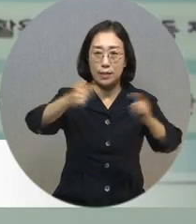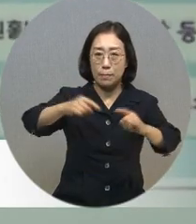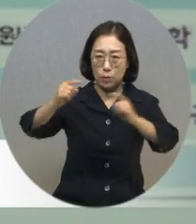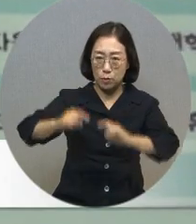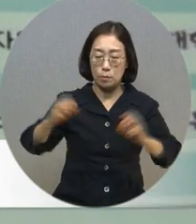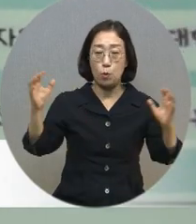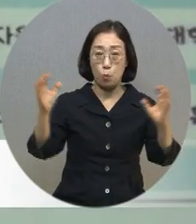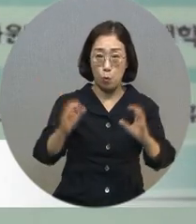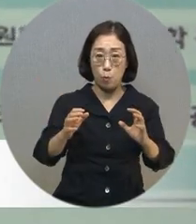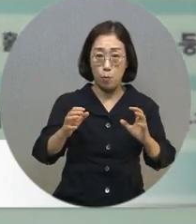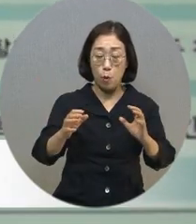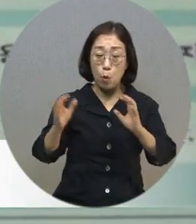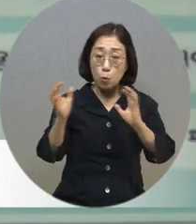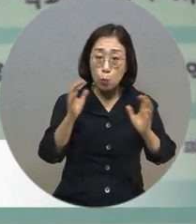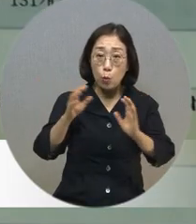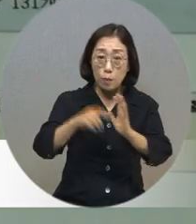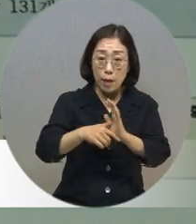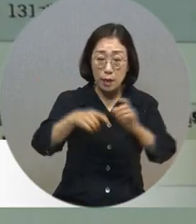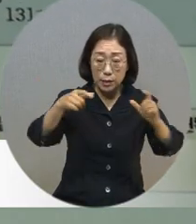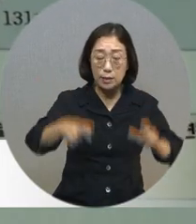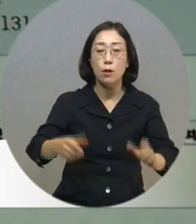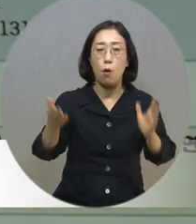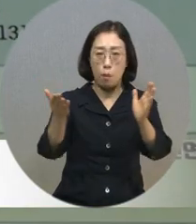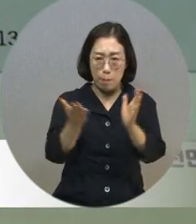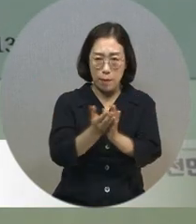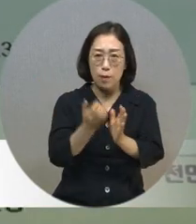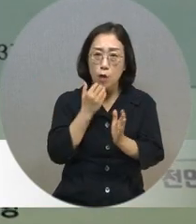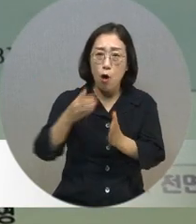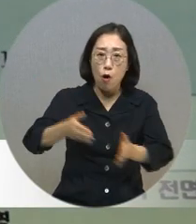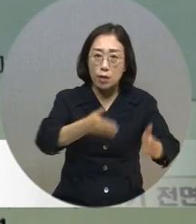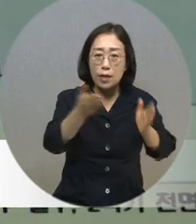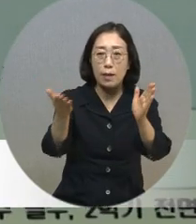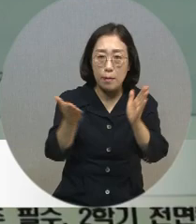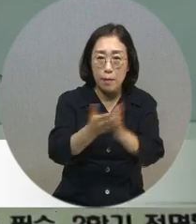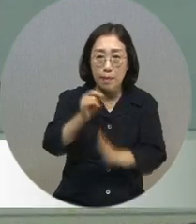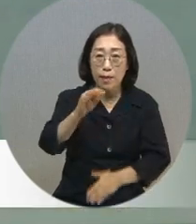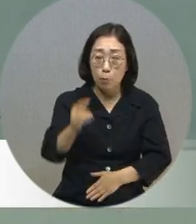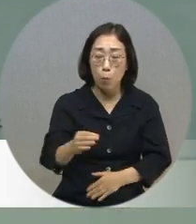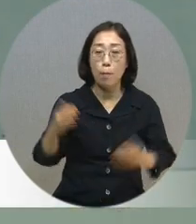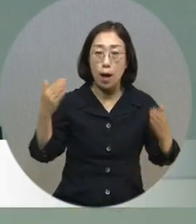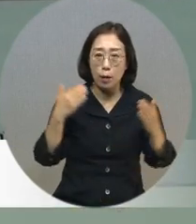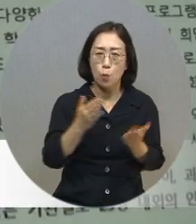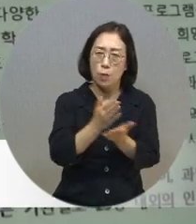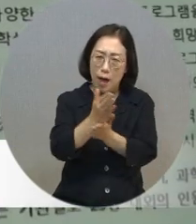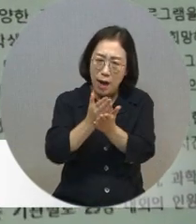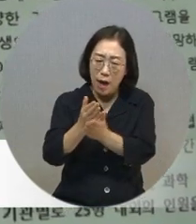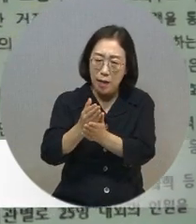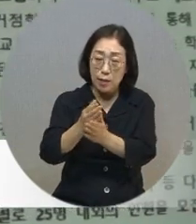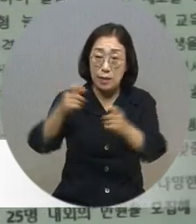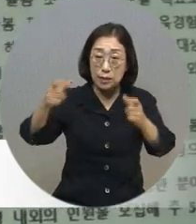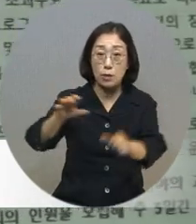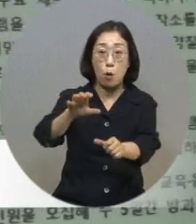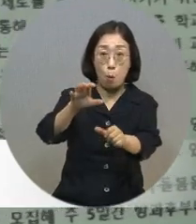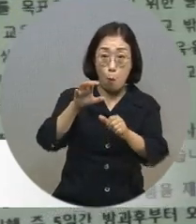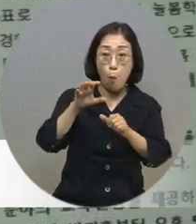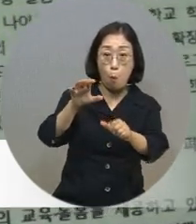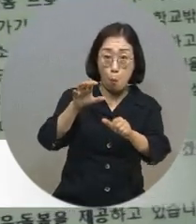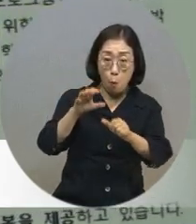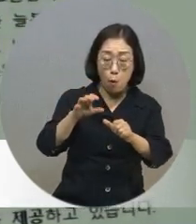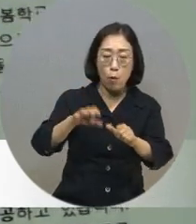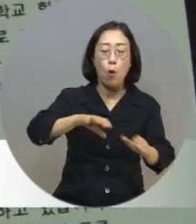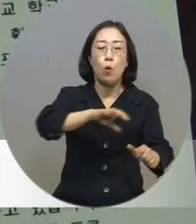토론에서는 지역 특성에 맞는 경기형 늘봉 공유학교 다양한 지역 자원 활용 운영으로